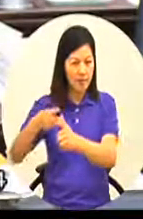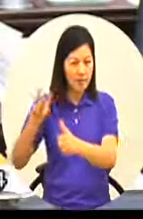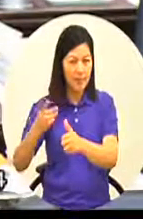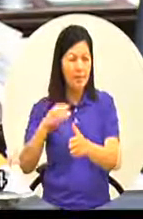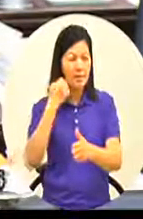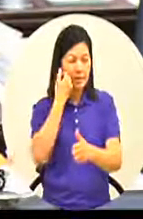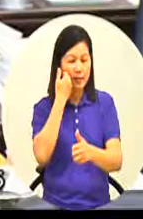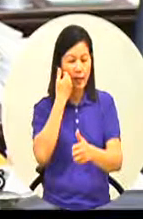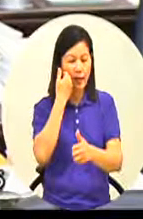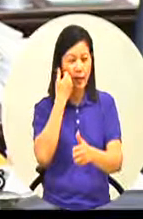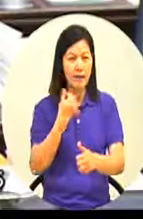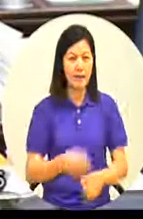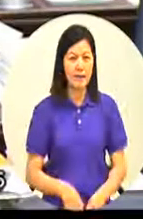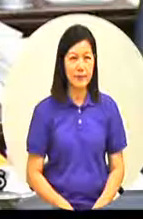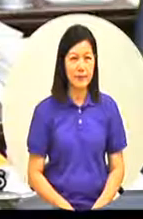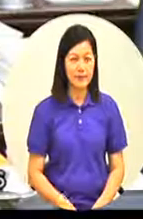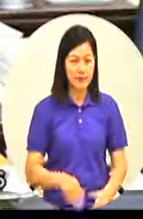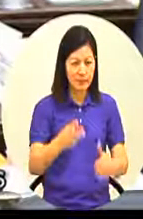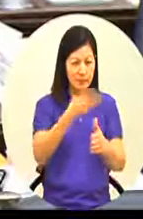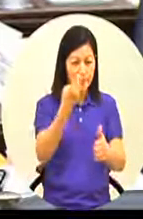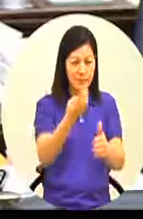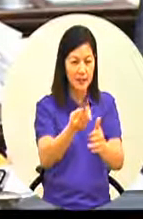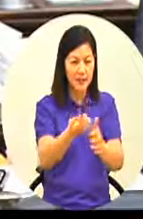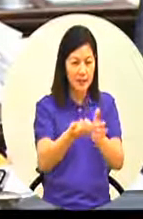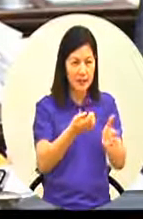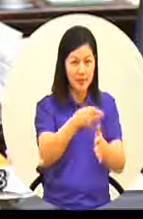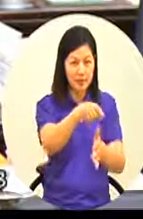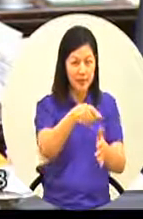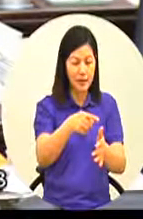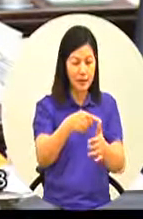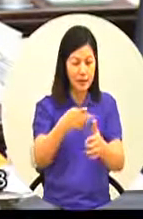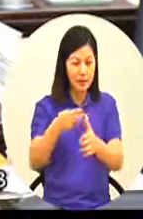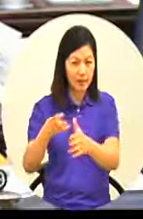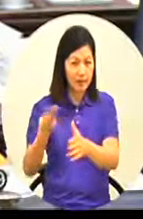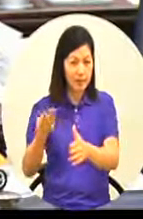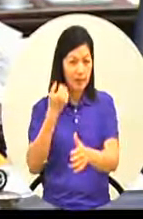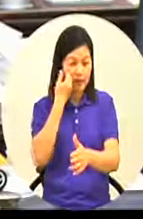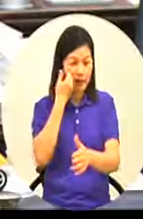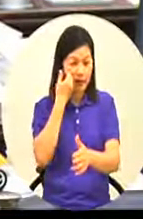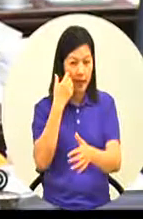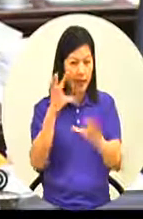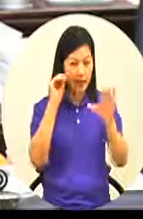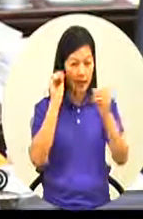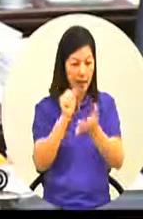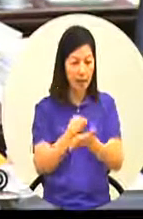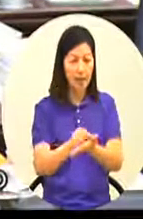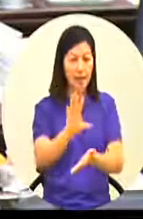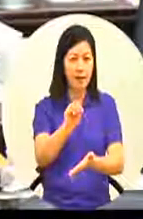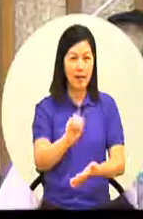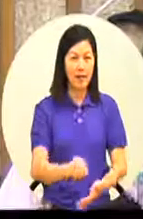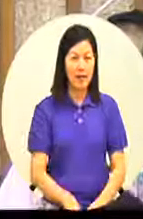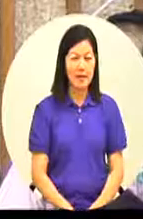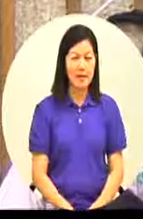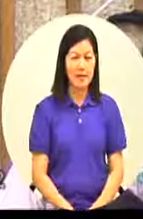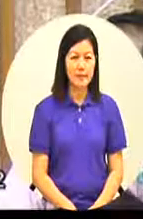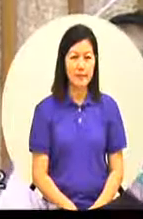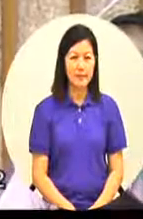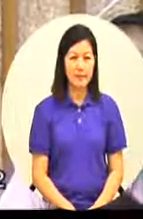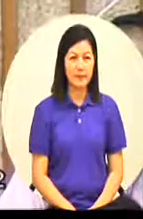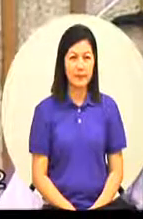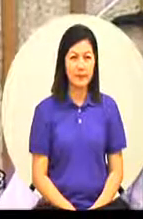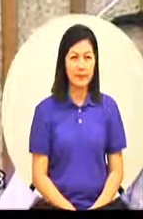教处长哦，前三名是哪三个局处？你现在有没有资料啊？ 啊，谢谢何议员哈。我